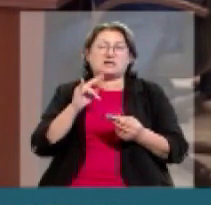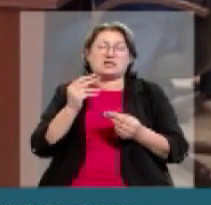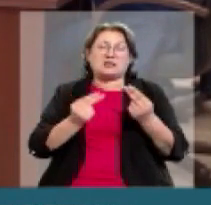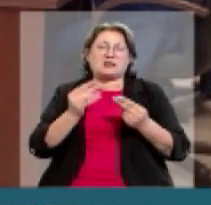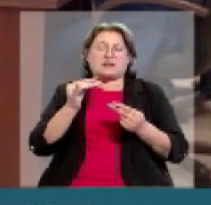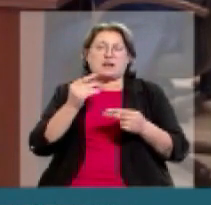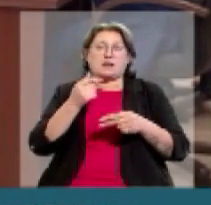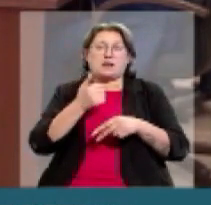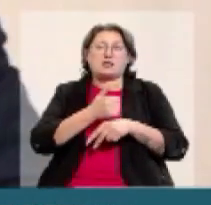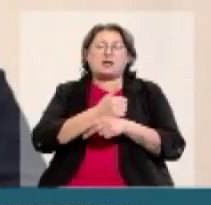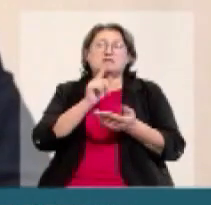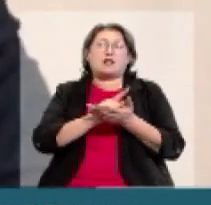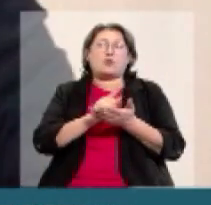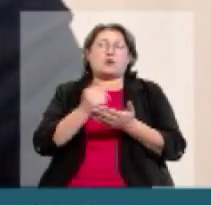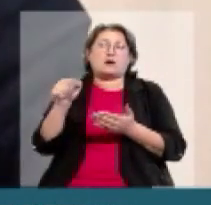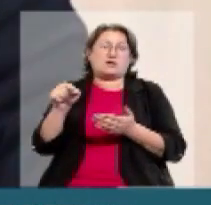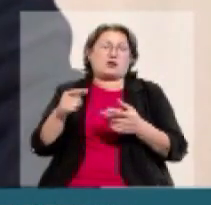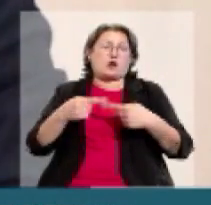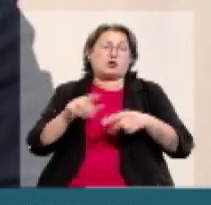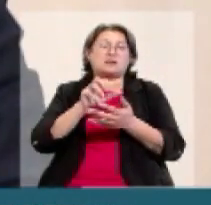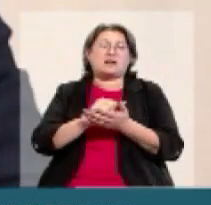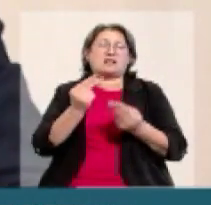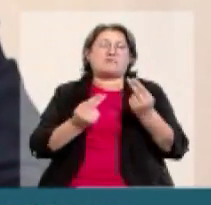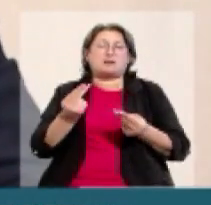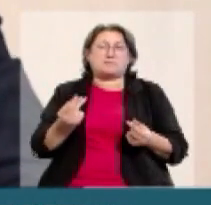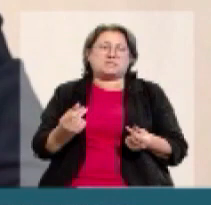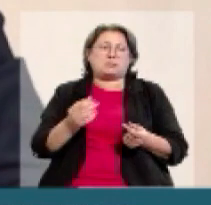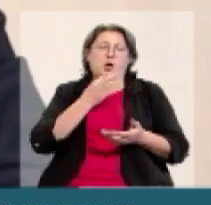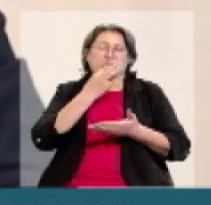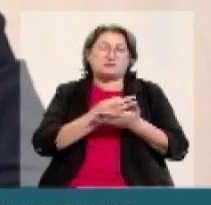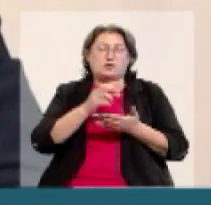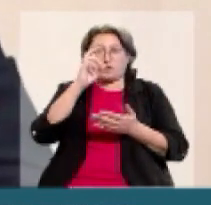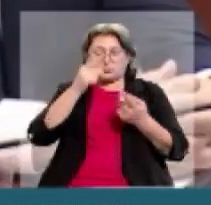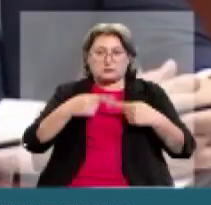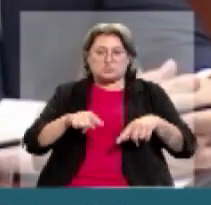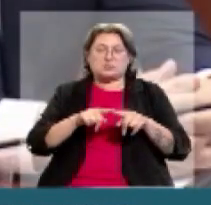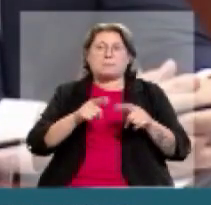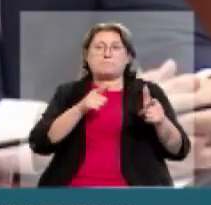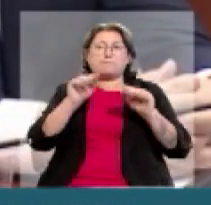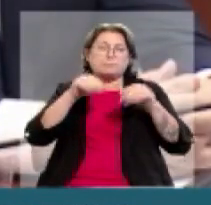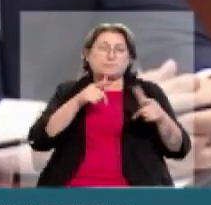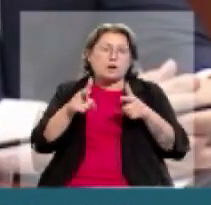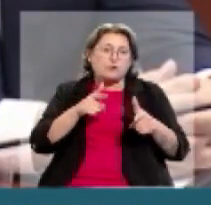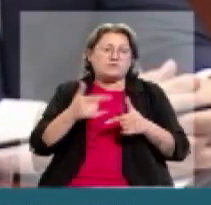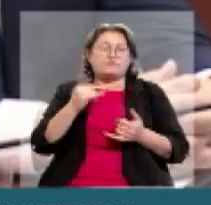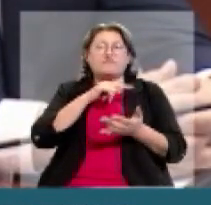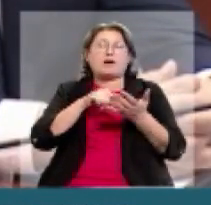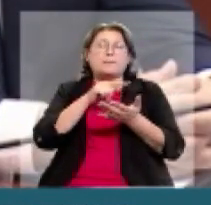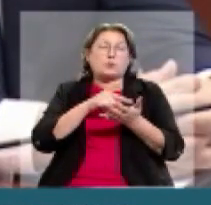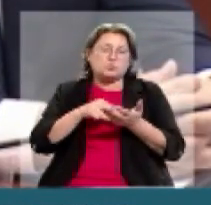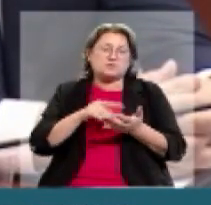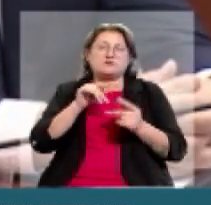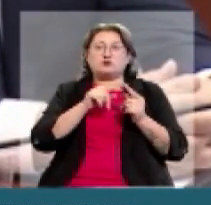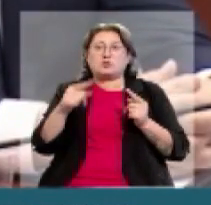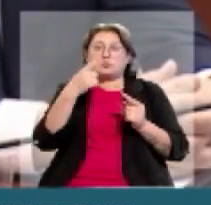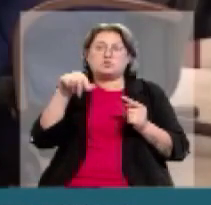и администрировать налогообложение компаний, занимающихся игровым бизнесом. Ответственные госорганы проработают упомянутые сегодня вопросы и в